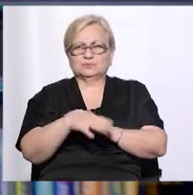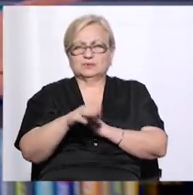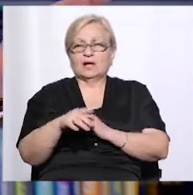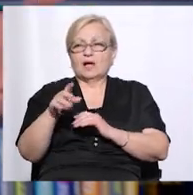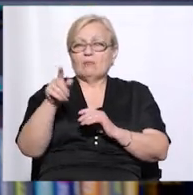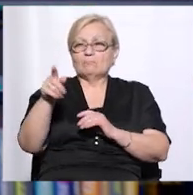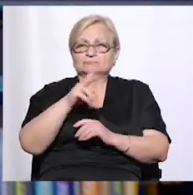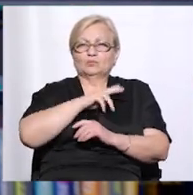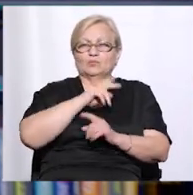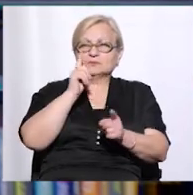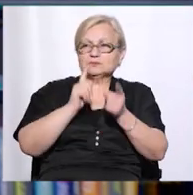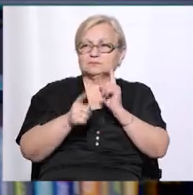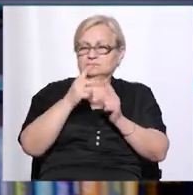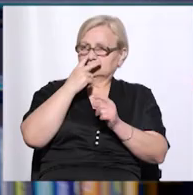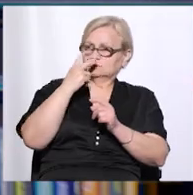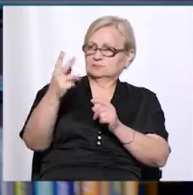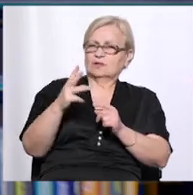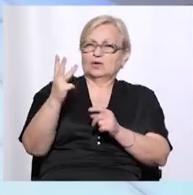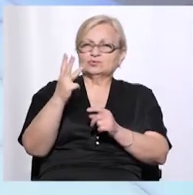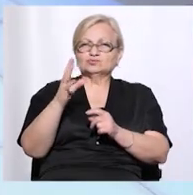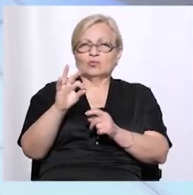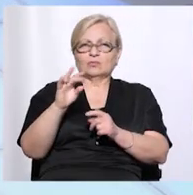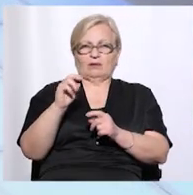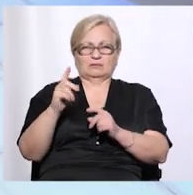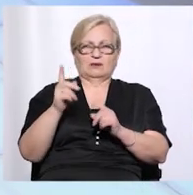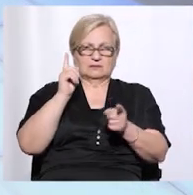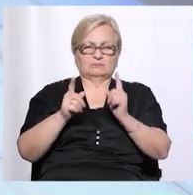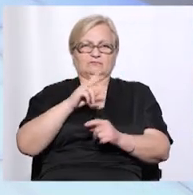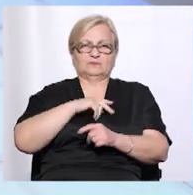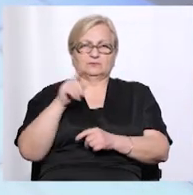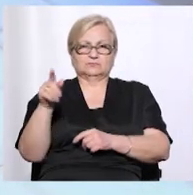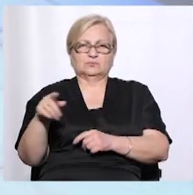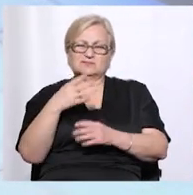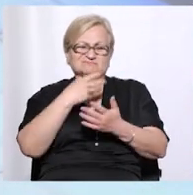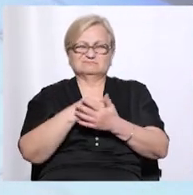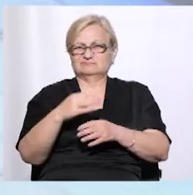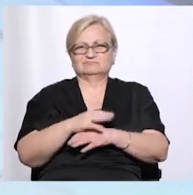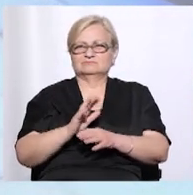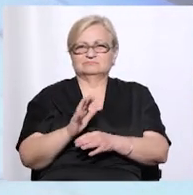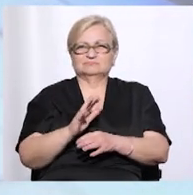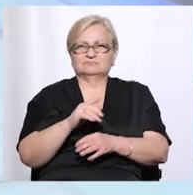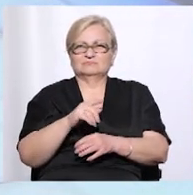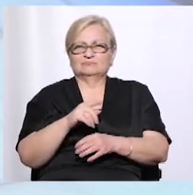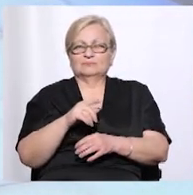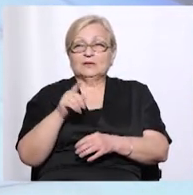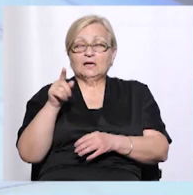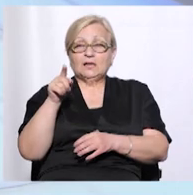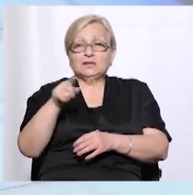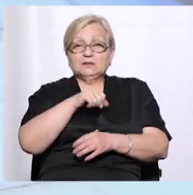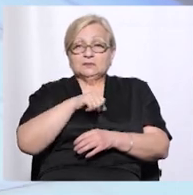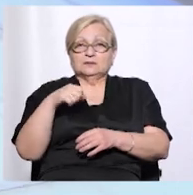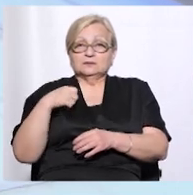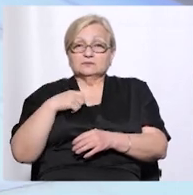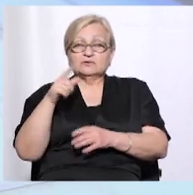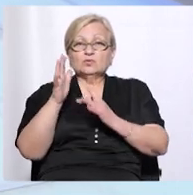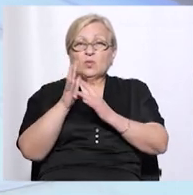დაეტაკება შორენას, საუბედუროდ შორენასთან შეხვედრის შემდეგ მეფე გიორგის. არ არის დიდი ქომაგი თითქოს,